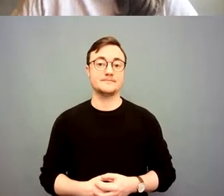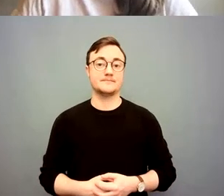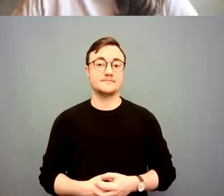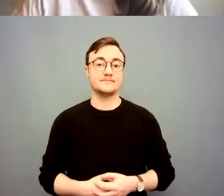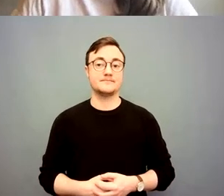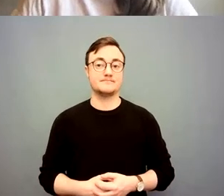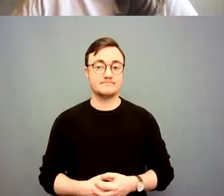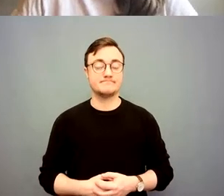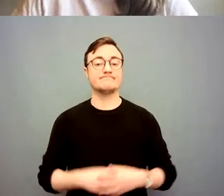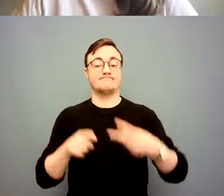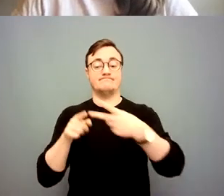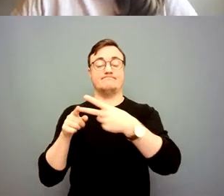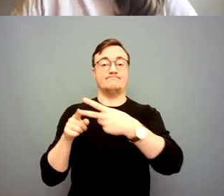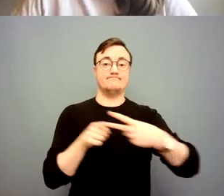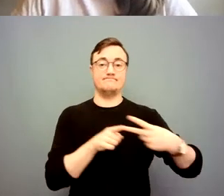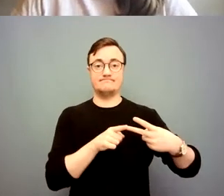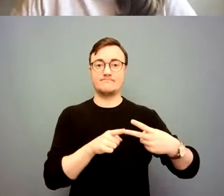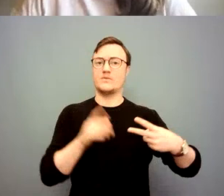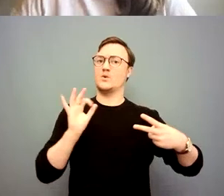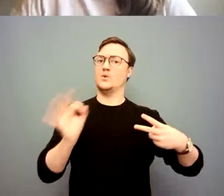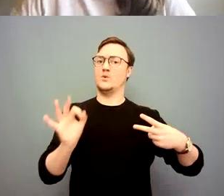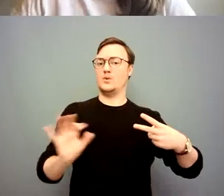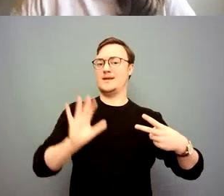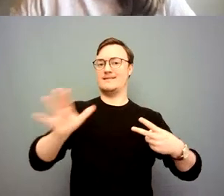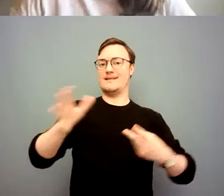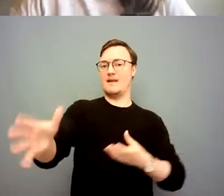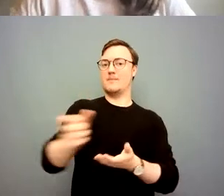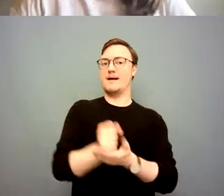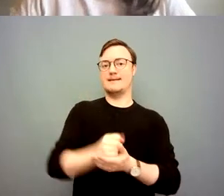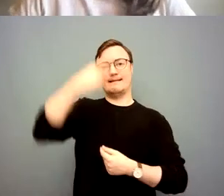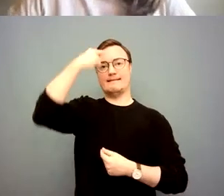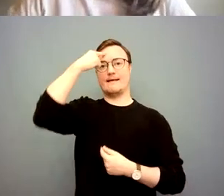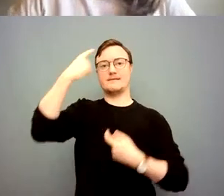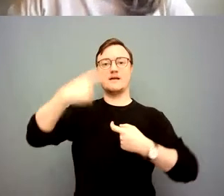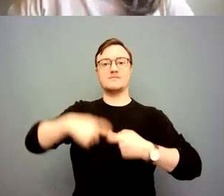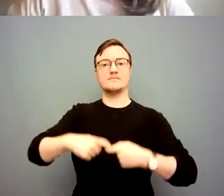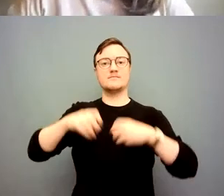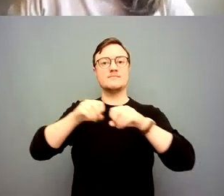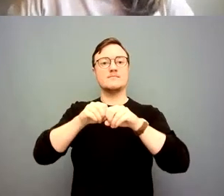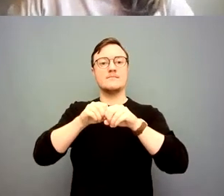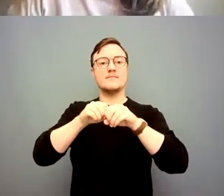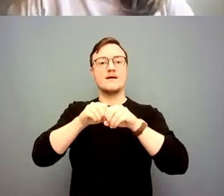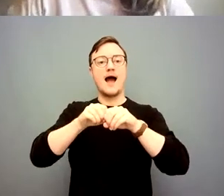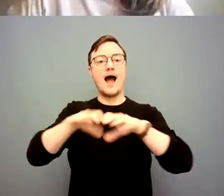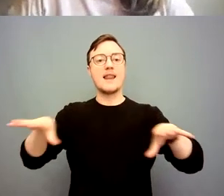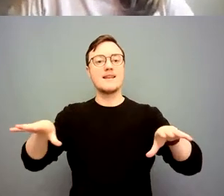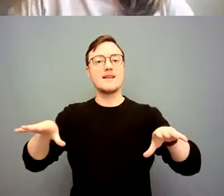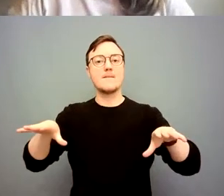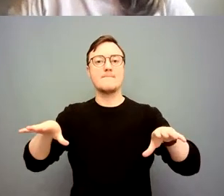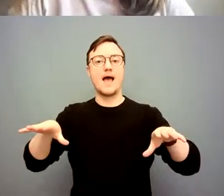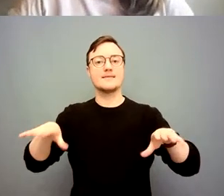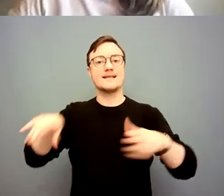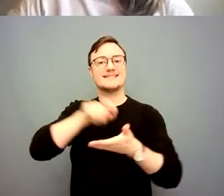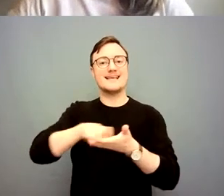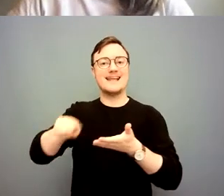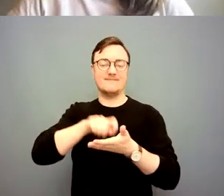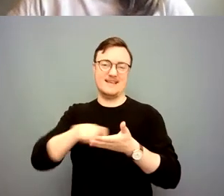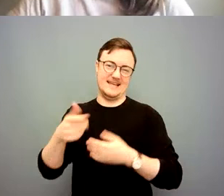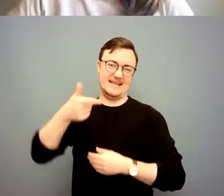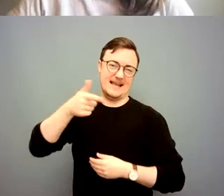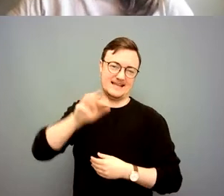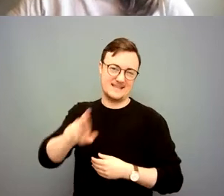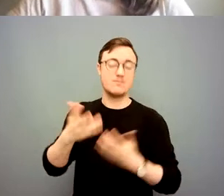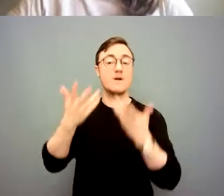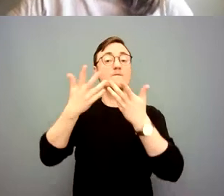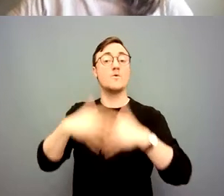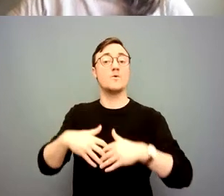Andra frågan är, hur ser ditt parti på allmän screening? Ett exempel är att